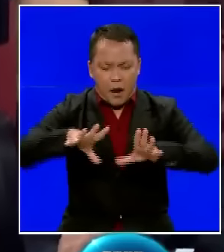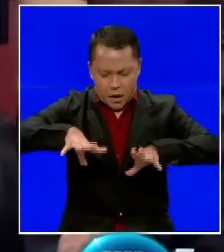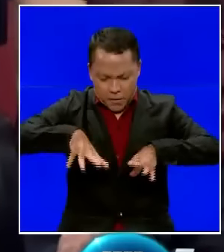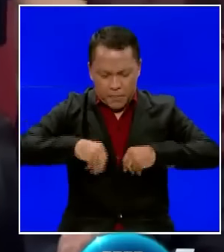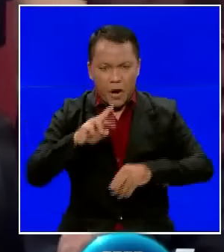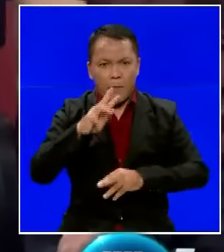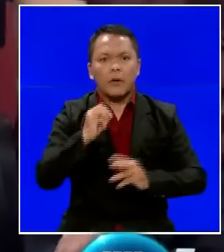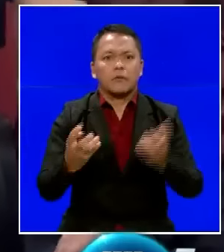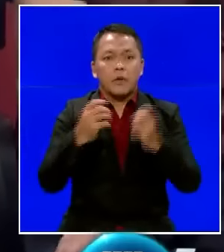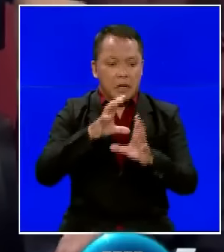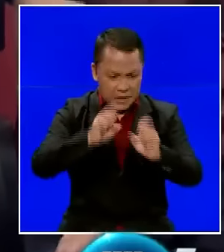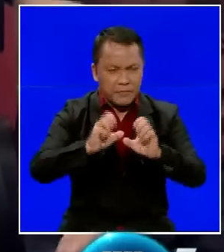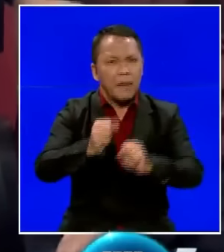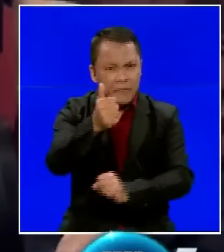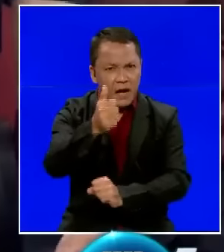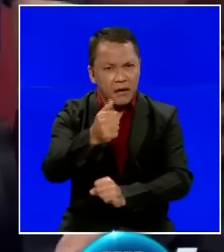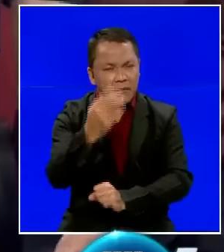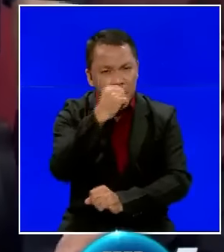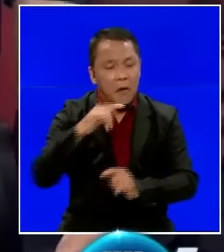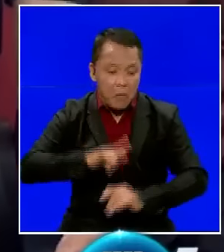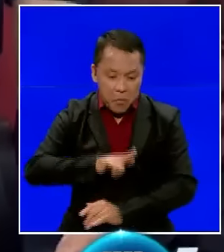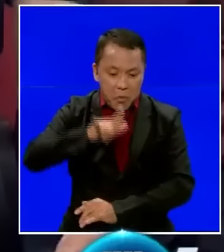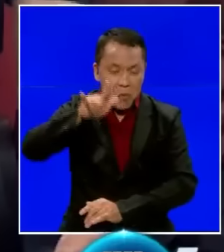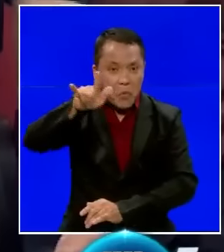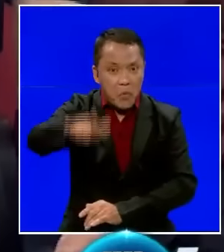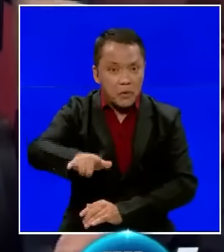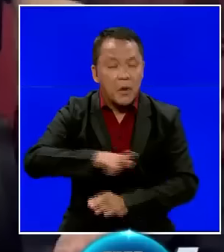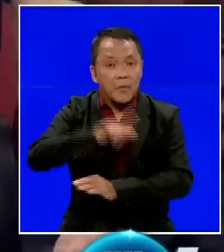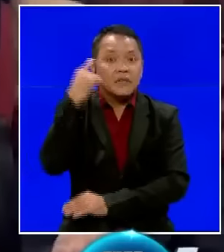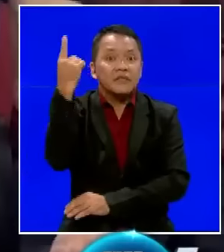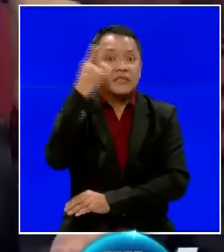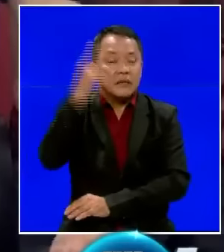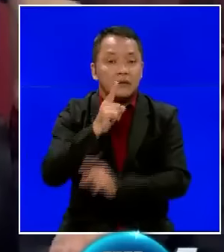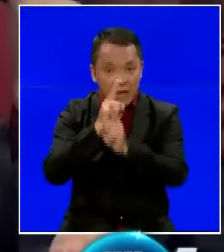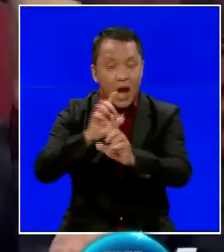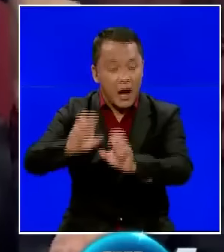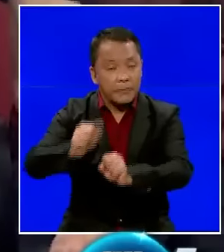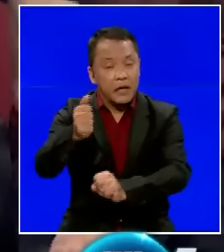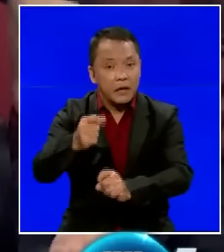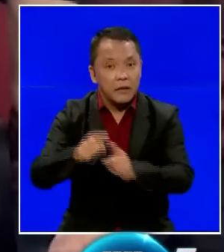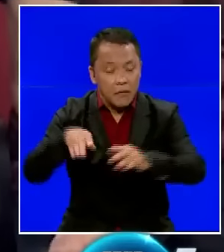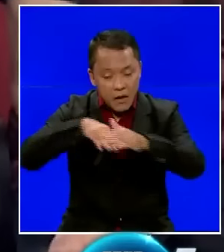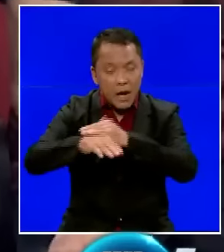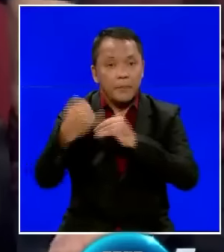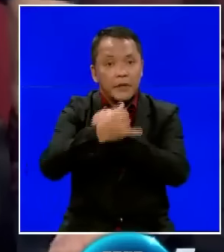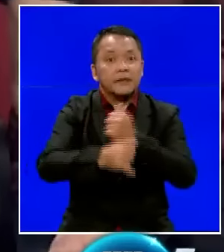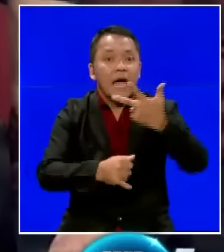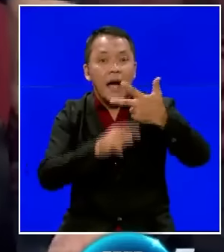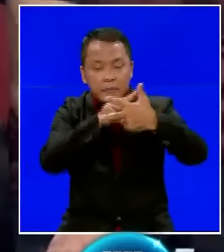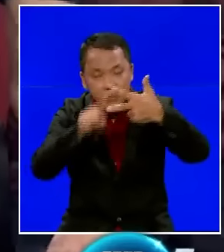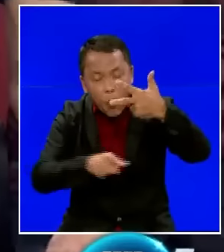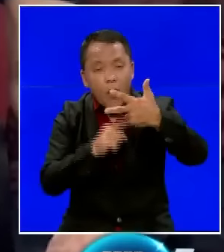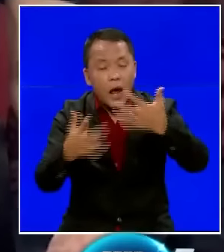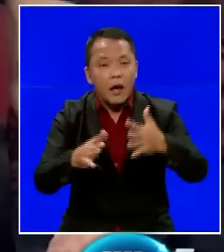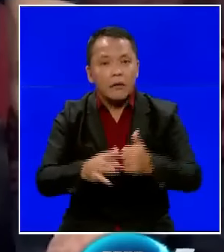ฐมนตรียุติธรรมว่าตามจับเขาได้ยังไงบินไปบาหลีเนี่ยบินไปเที่ยวยังจะตามไปได้อีกหนีไป3ประเทศ4ประเทศ